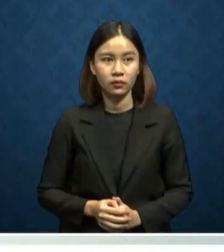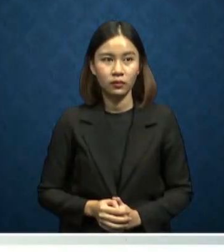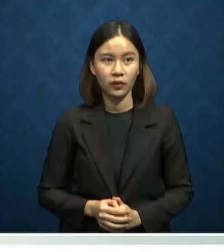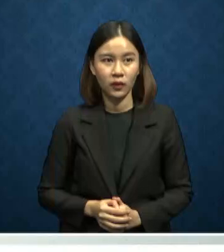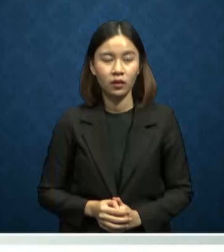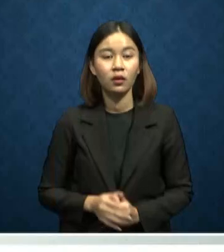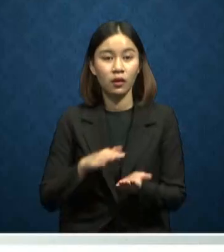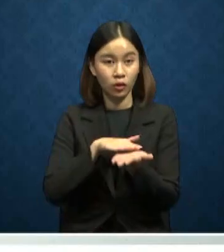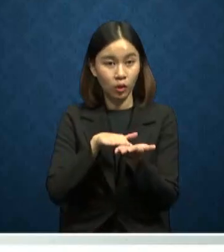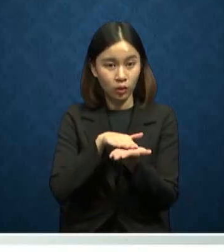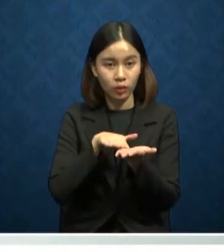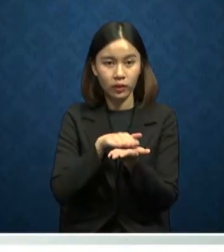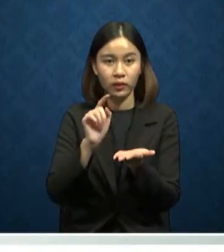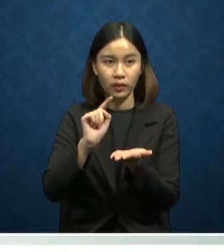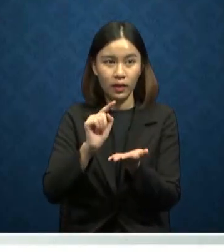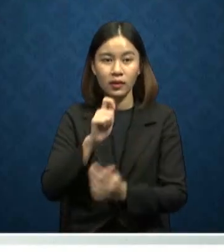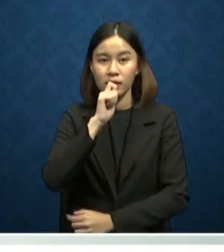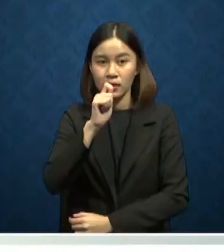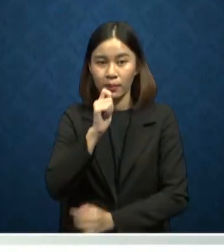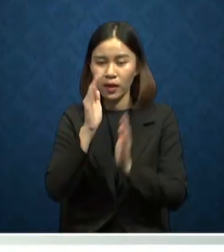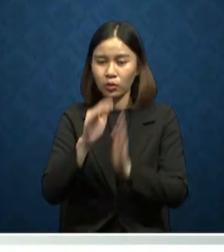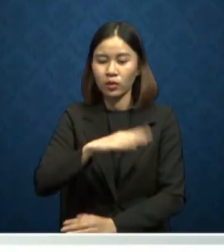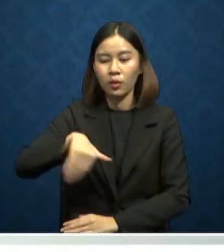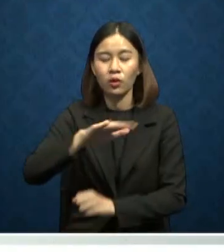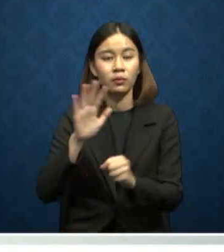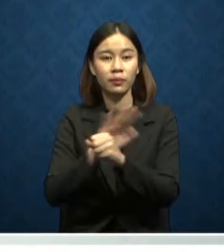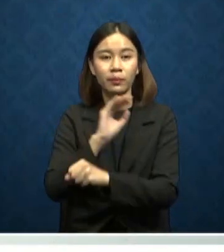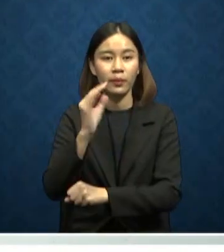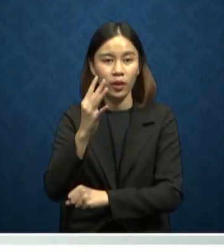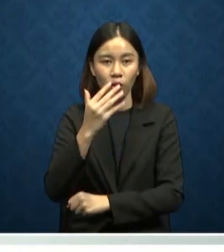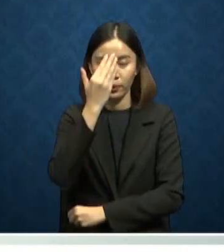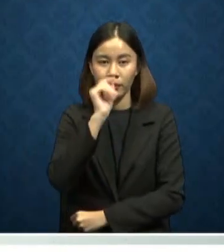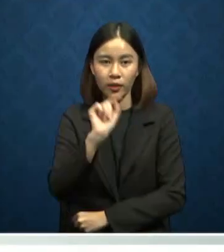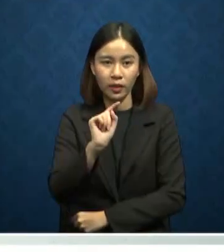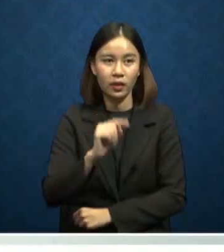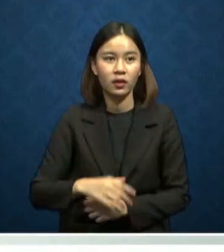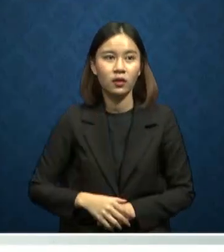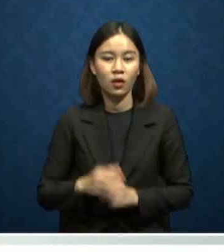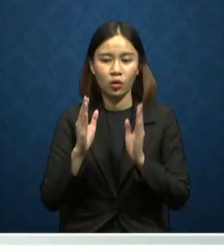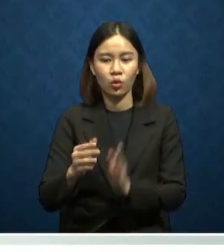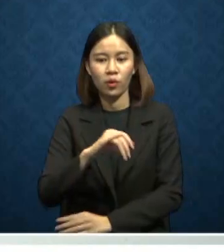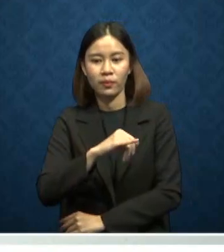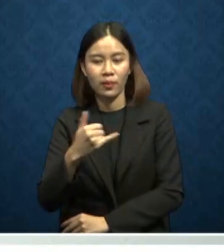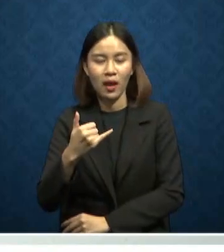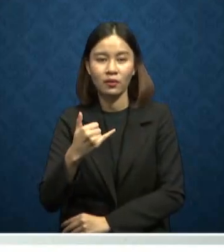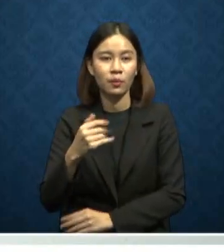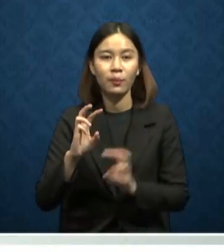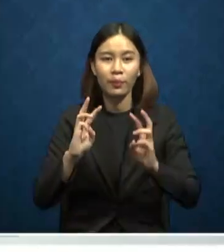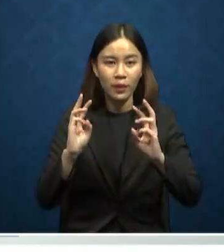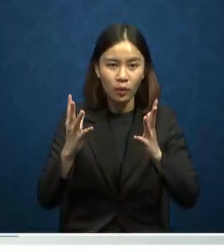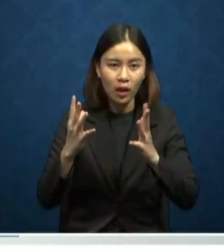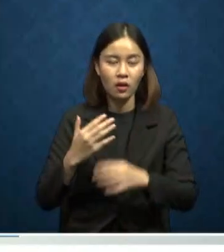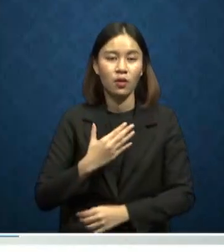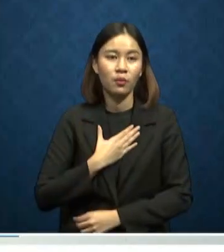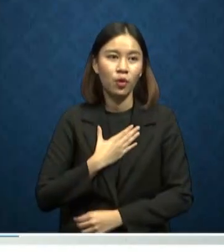ต้องขออภัยด้วยว่าไม่ได้สัมภาษณ์ทุกท่านทุกคนเพราะว่าบางท่านก็ไม่ค่อยสะดวกผมก็